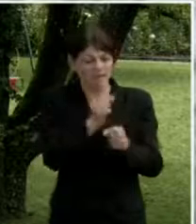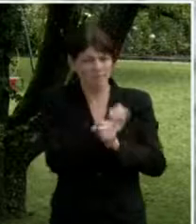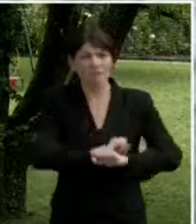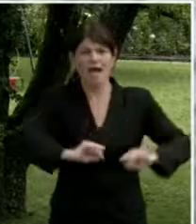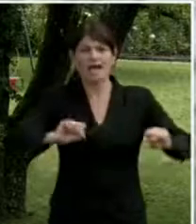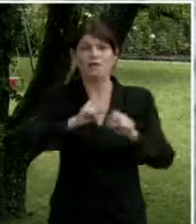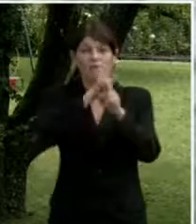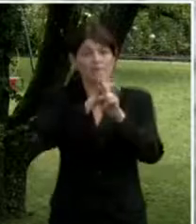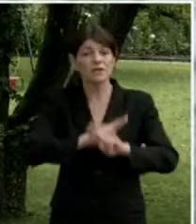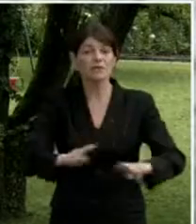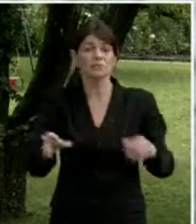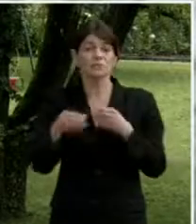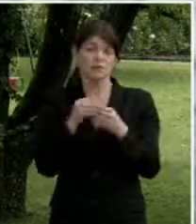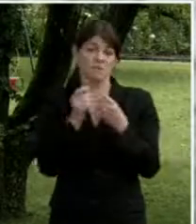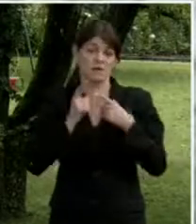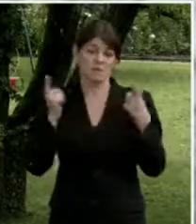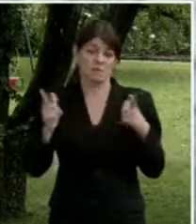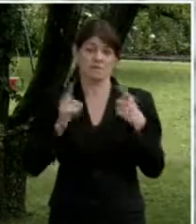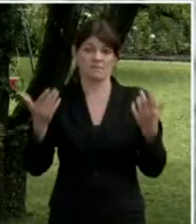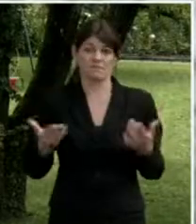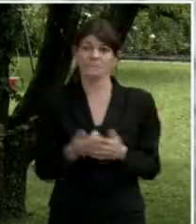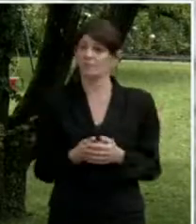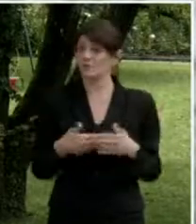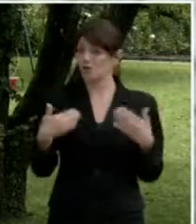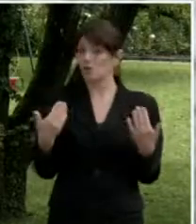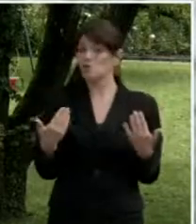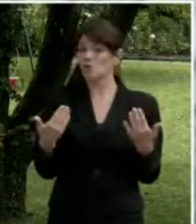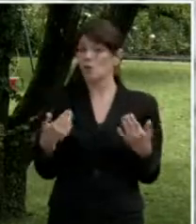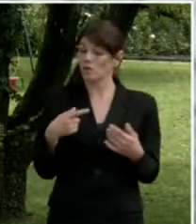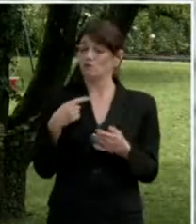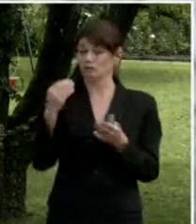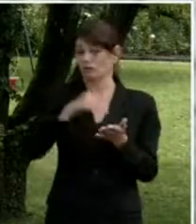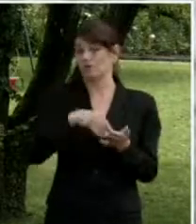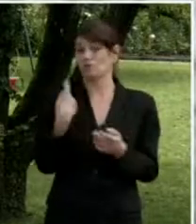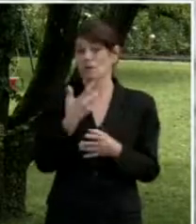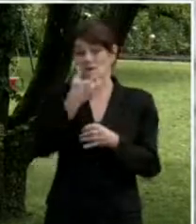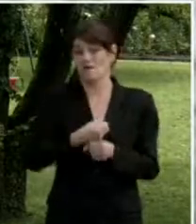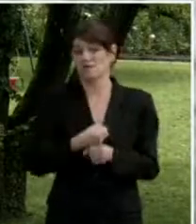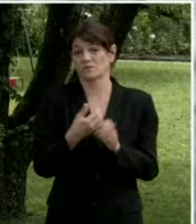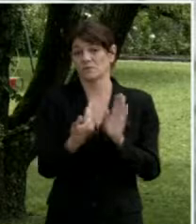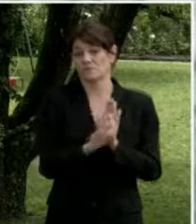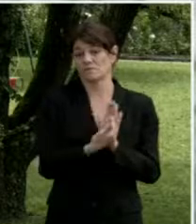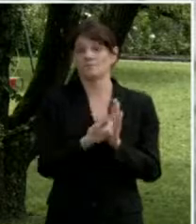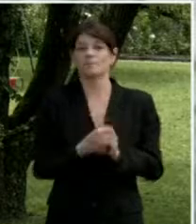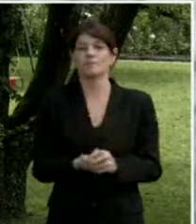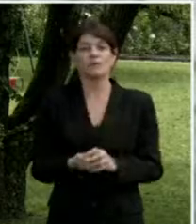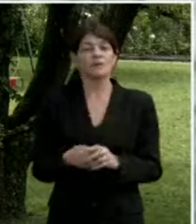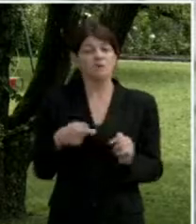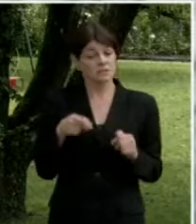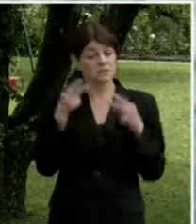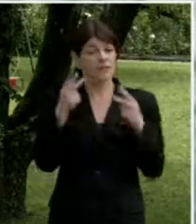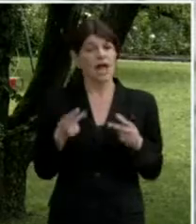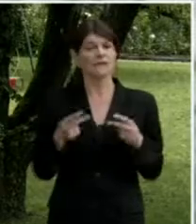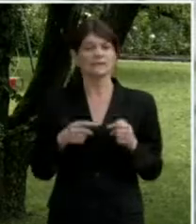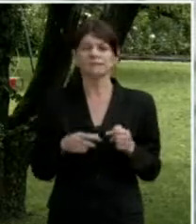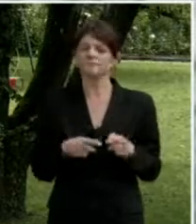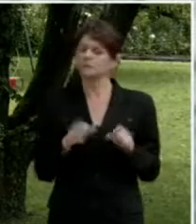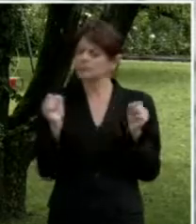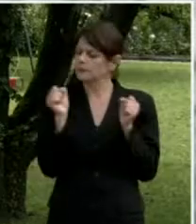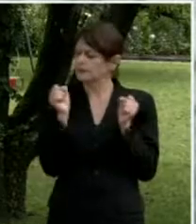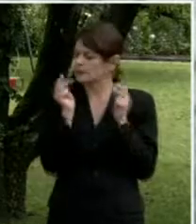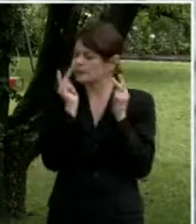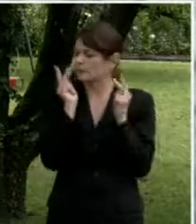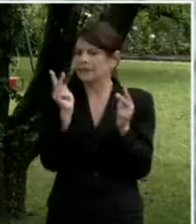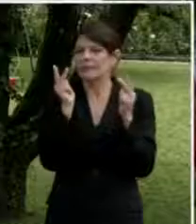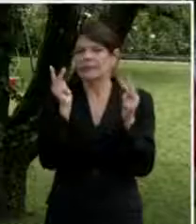Frieden miteinander leben zu können. So besagt unsere Verfassung. Das sind Werte, die nicht hoch genug